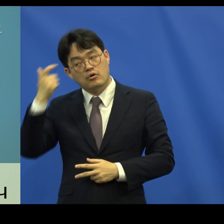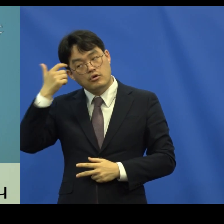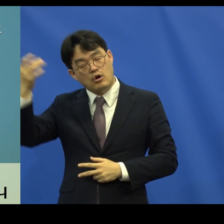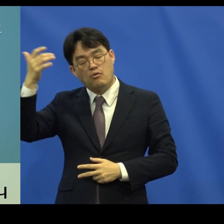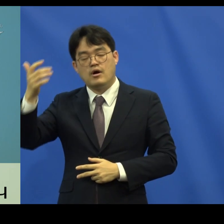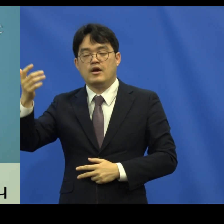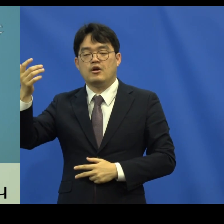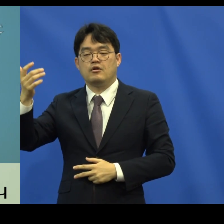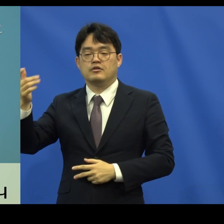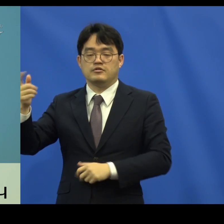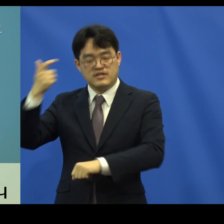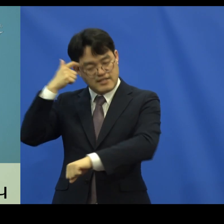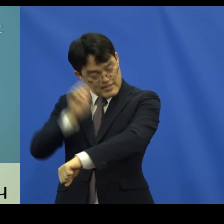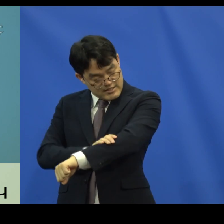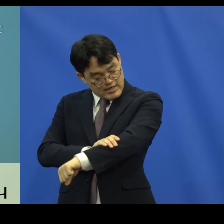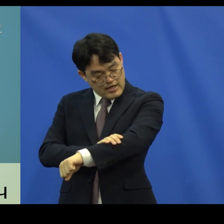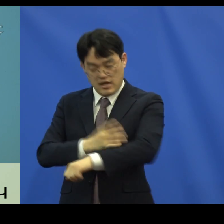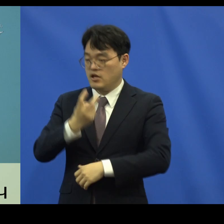재능의 영이요